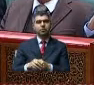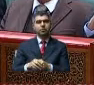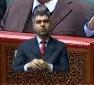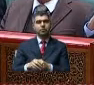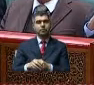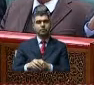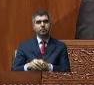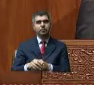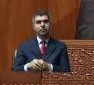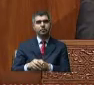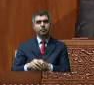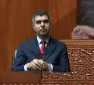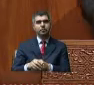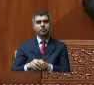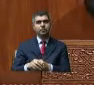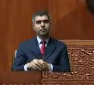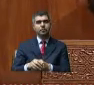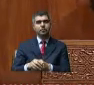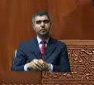أيوا